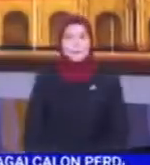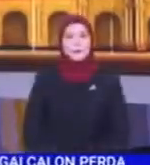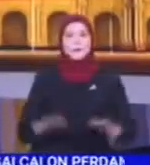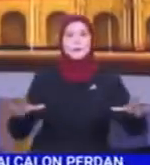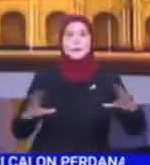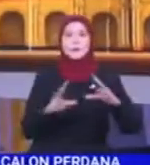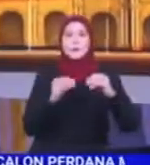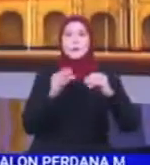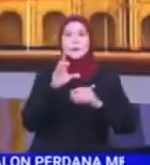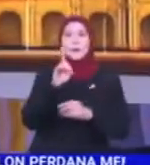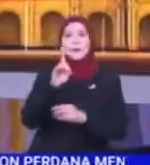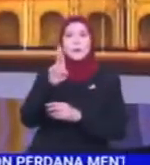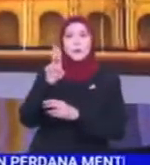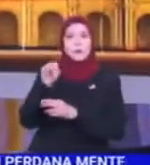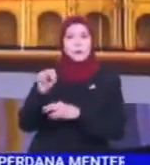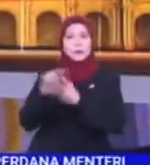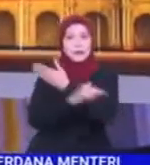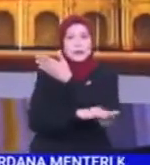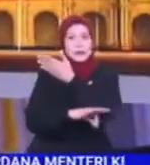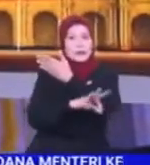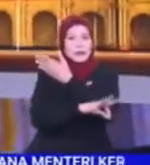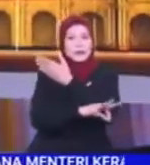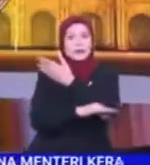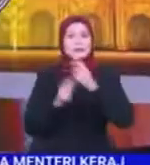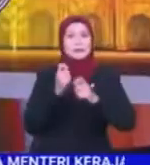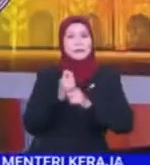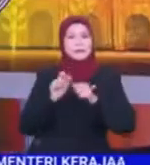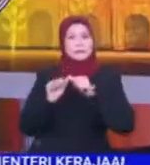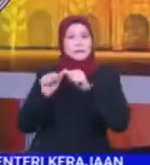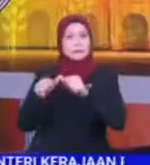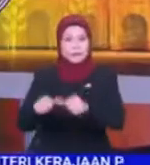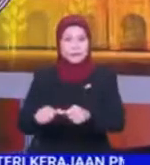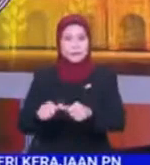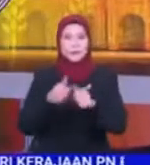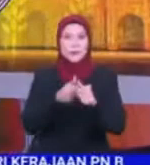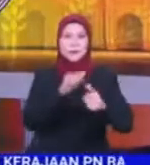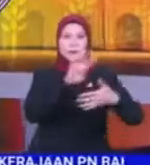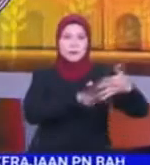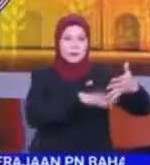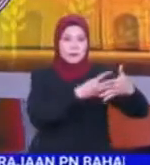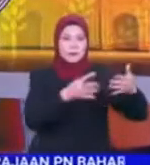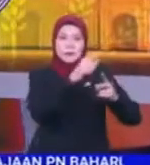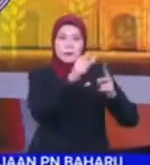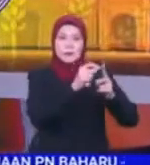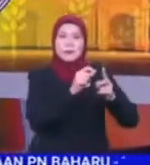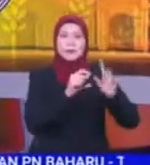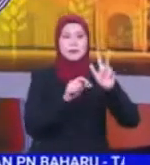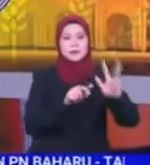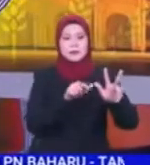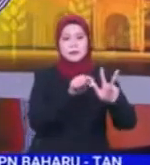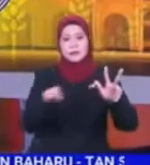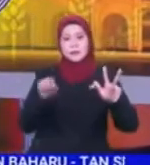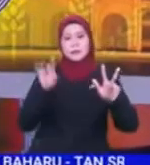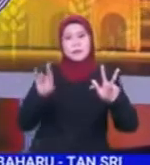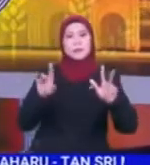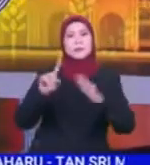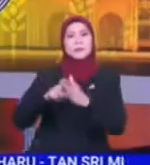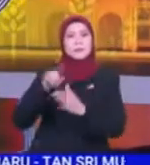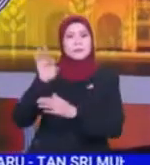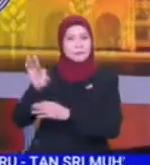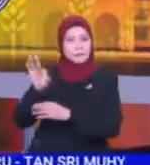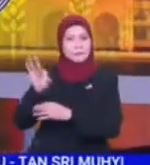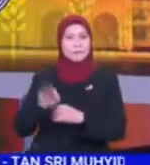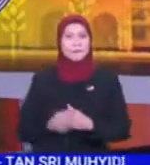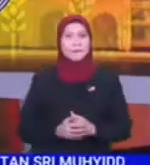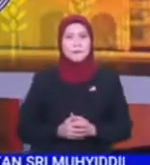Persidangan Dewan Undangan Negeri Dun Negeri Sembilan tetap diteruskan mengikut tarikh dijadualkan itu dari 3 hingga 8 September